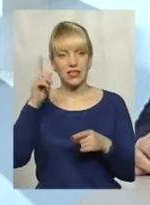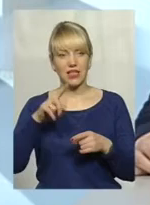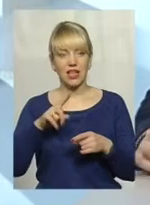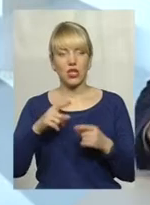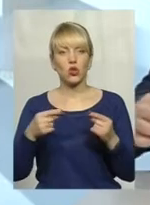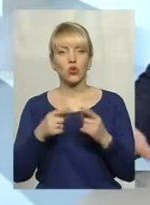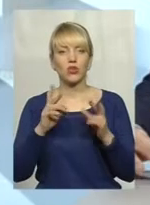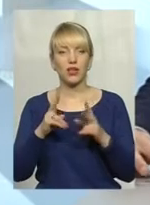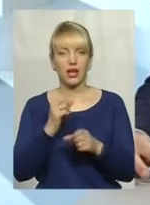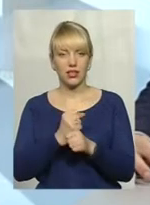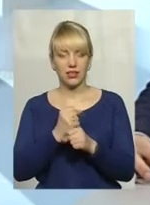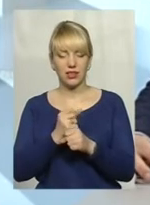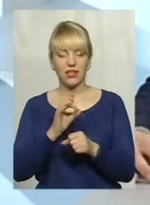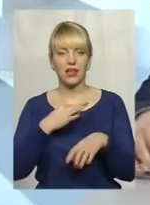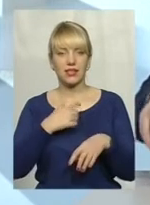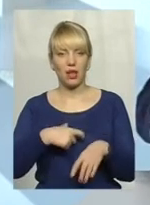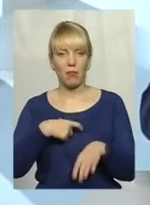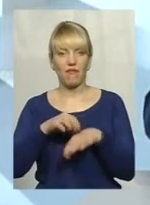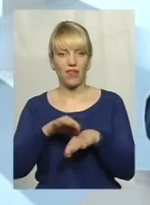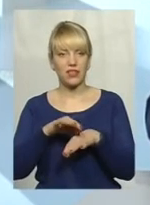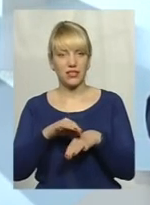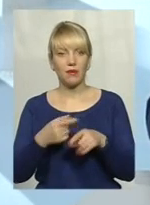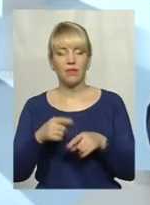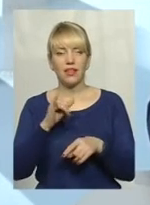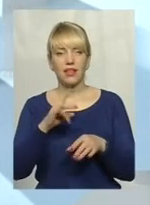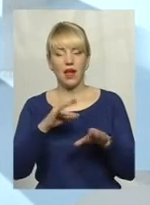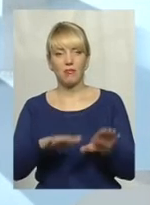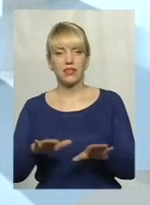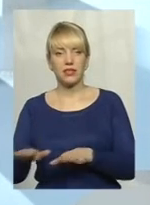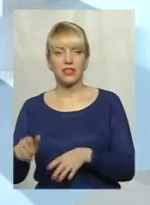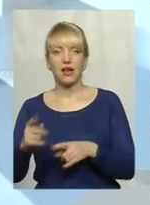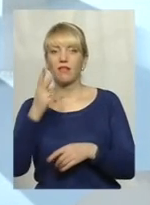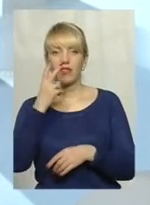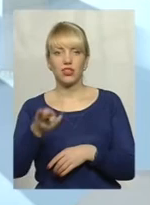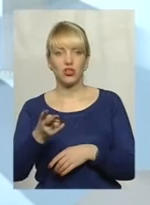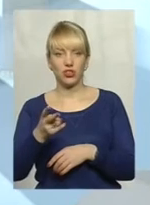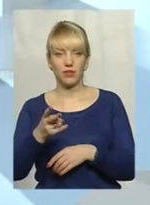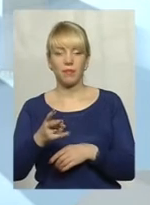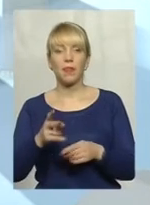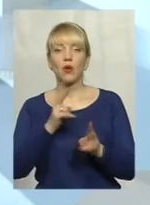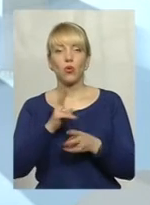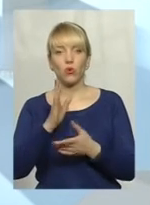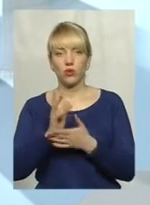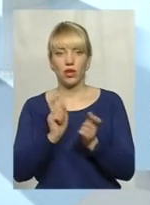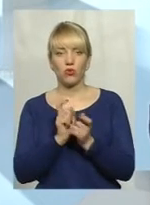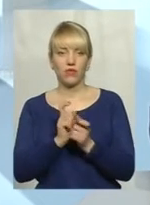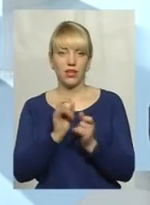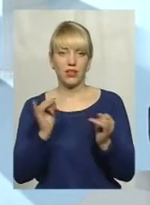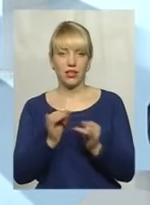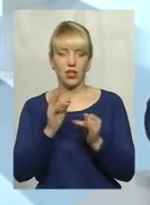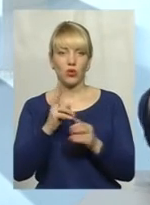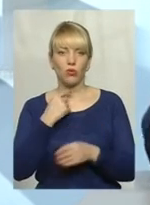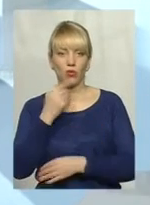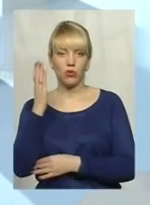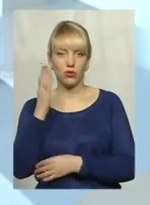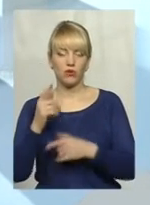дій, як вести себе в тих чи інших ситуаціях. І насправді їм на місцях відніше, у кого є конфлікт інтересів, хто проголосував